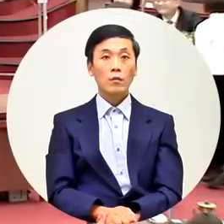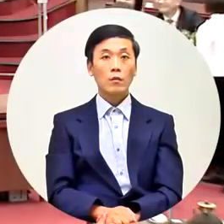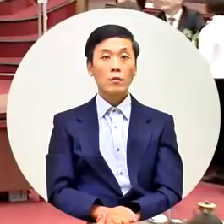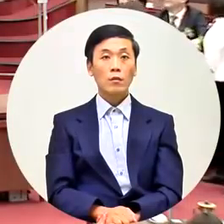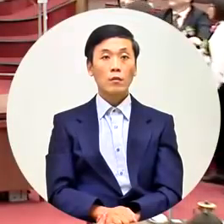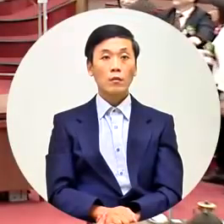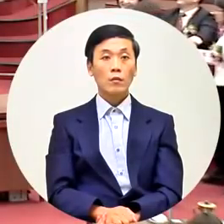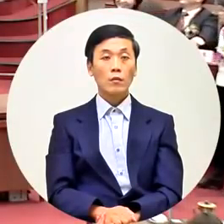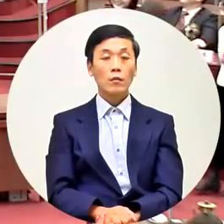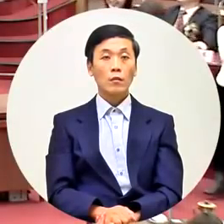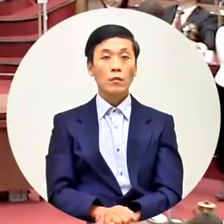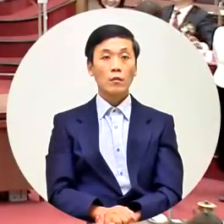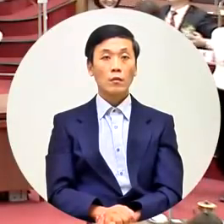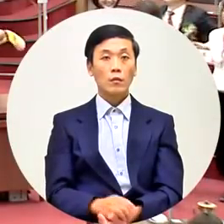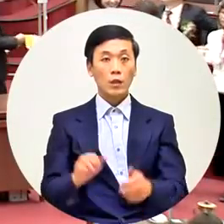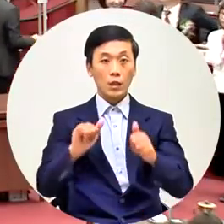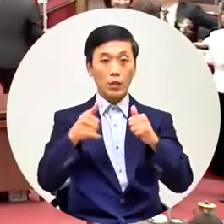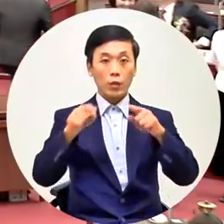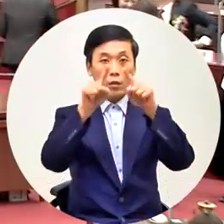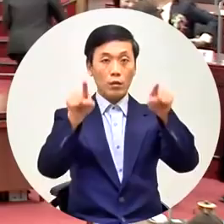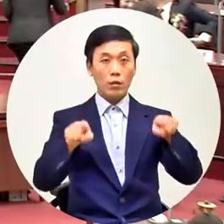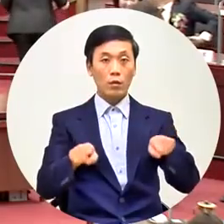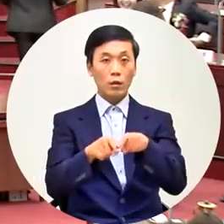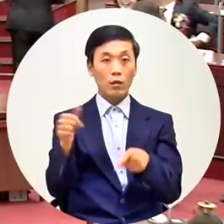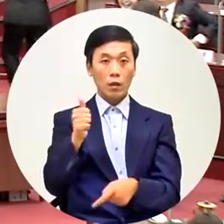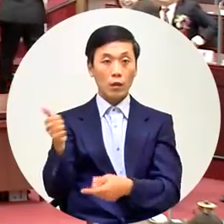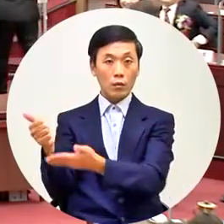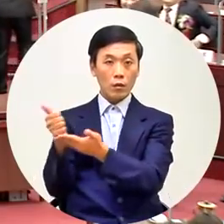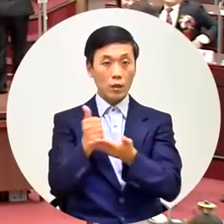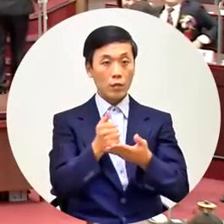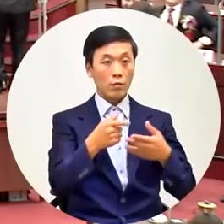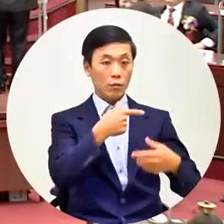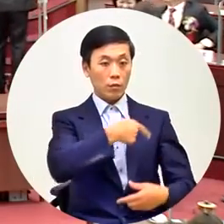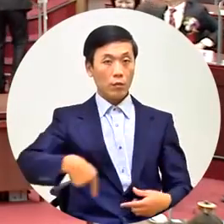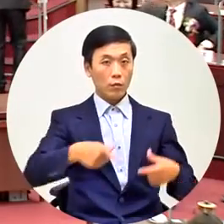请张胜富议员领取选票。